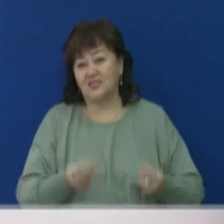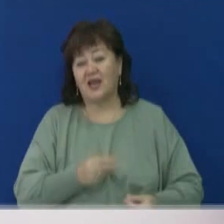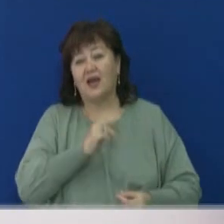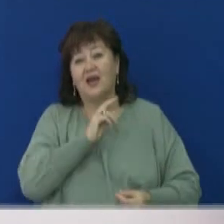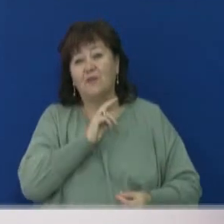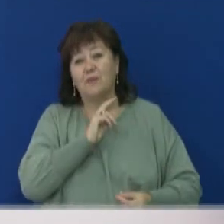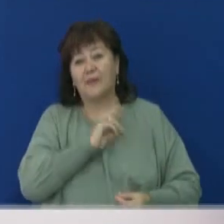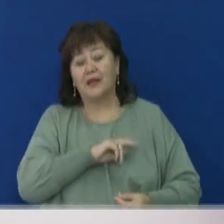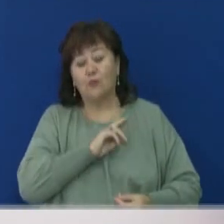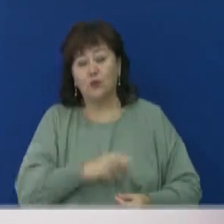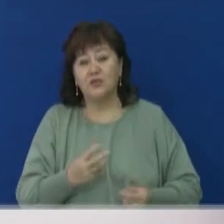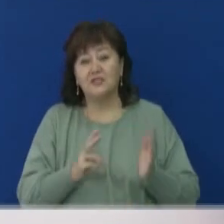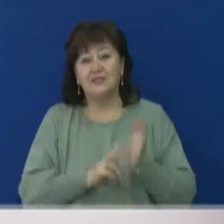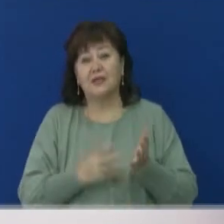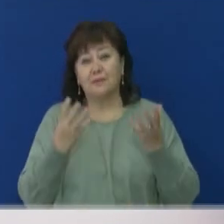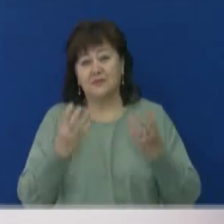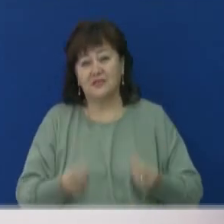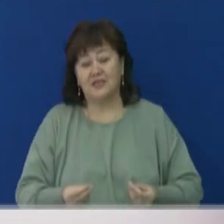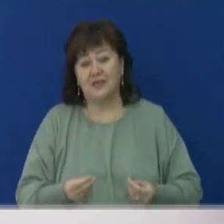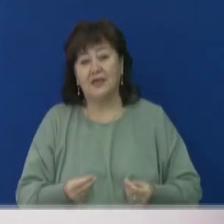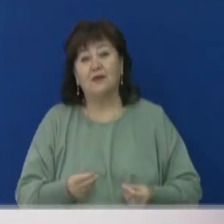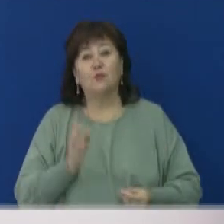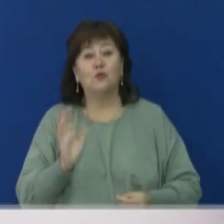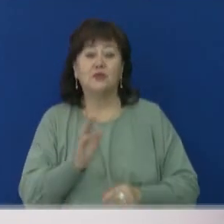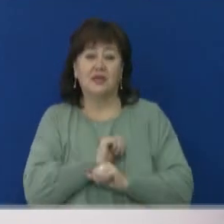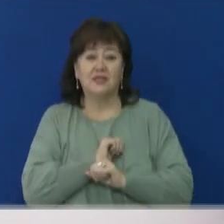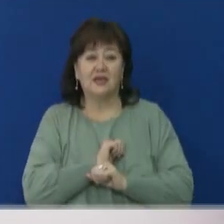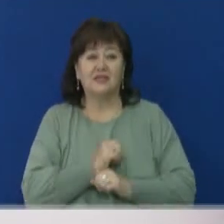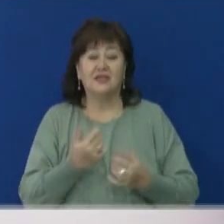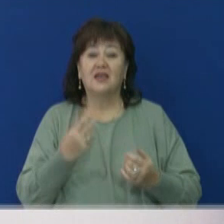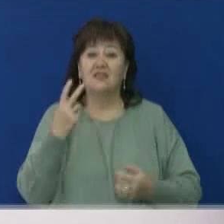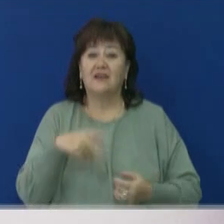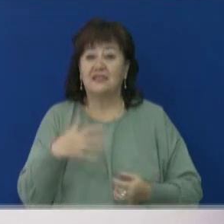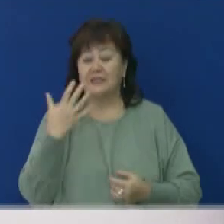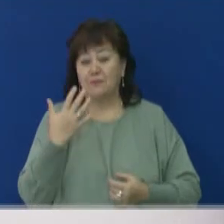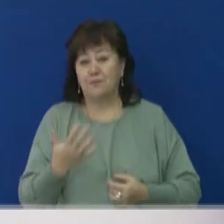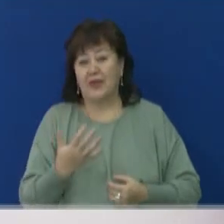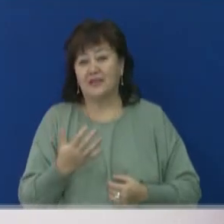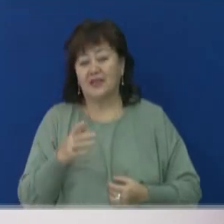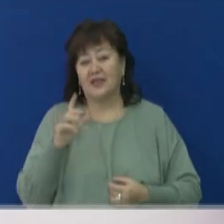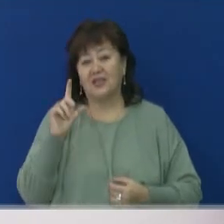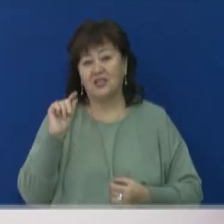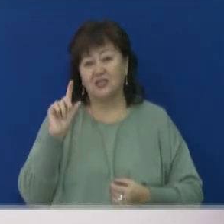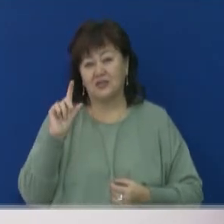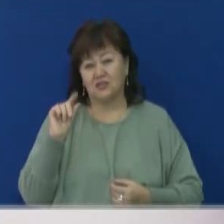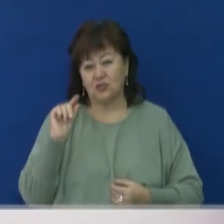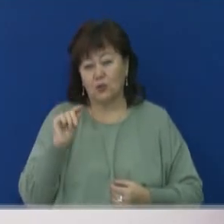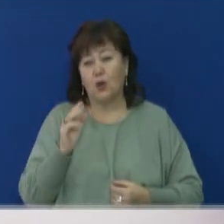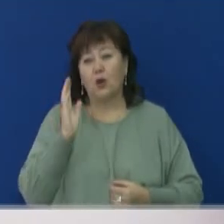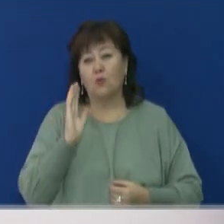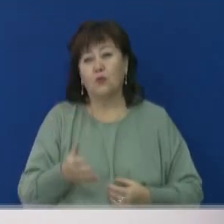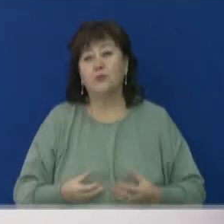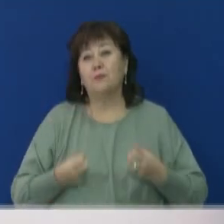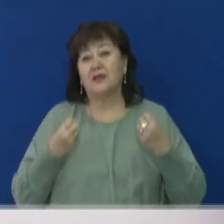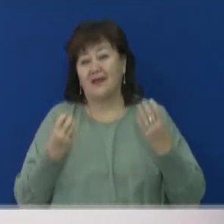қазан республика күні ұлттық мейрам болып бекітілді. Бұл күн биыл сейсенбіге келіп отыр. Осыған орай мереке күндерінде жұмыс уақытын